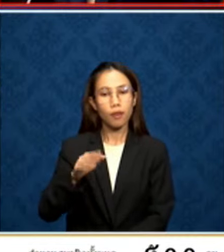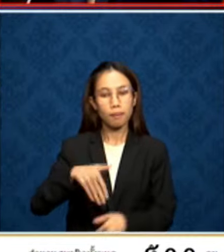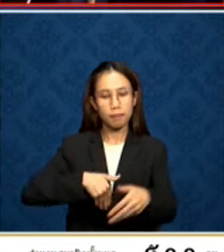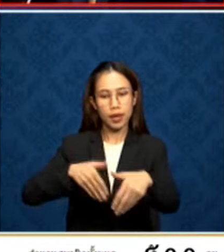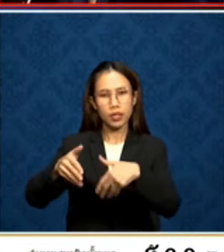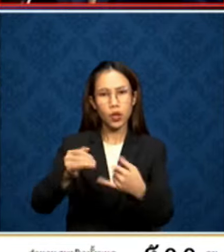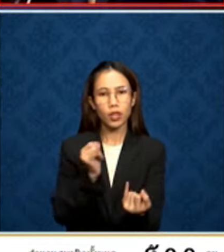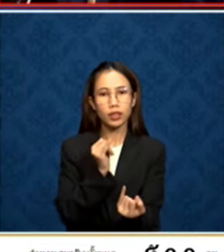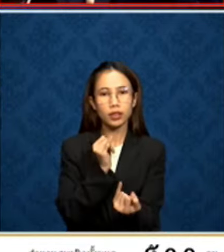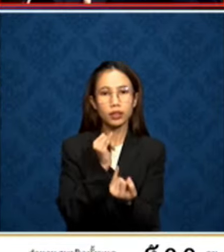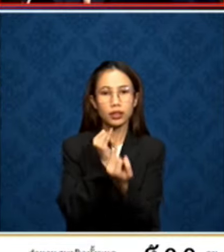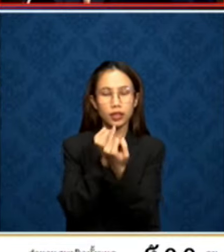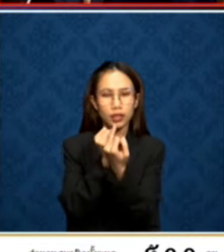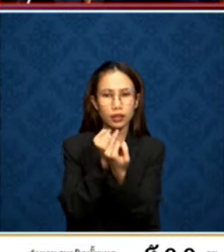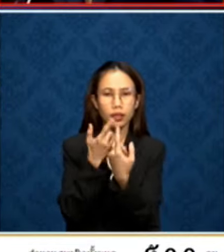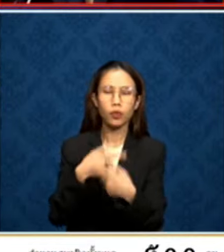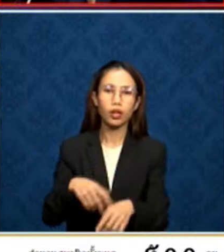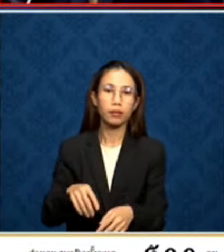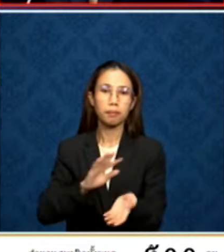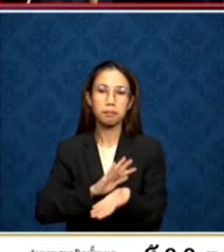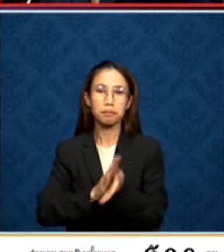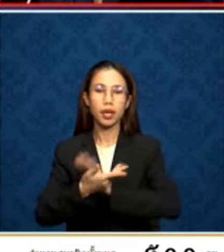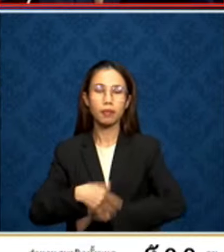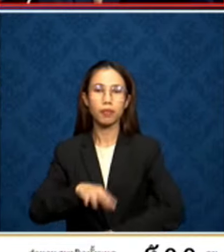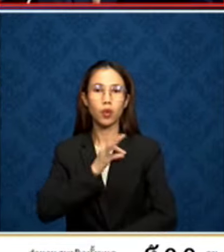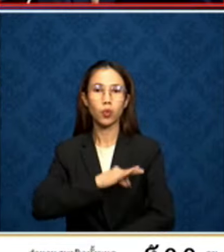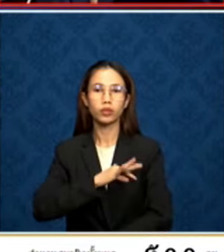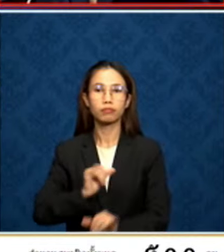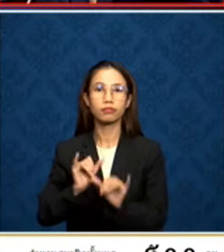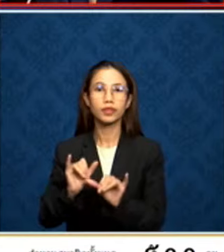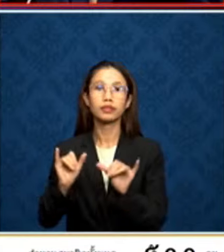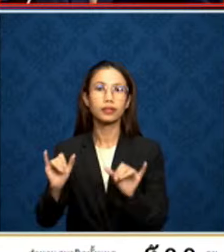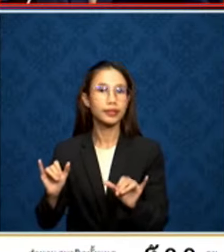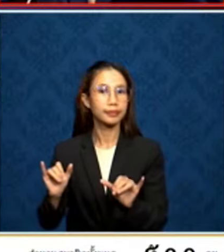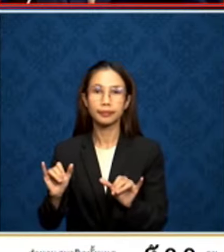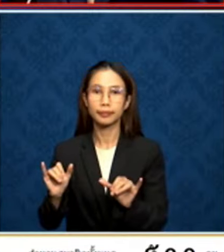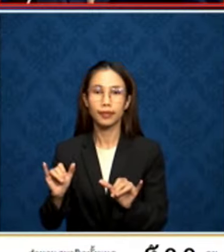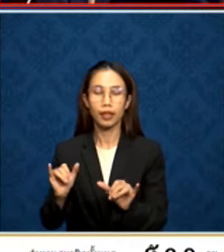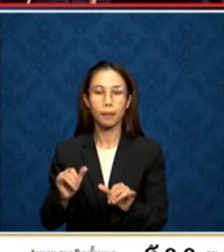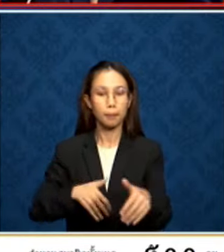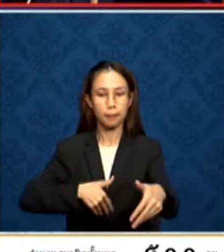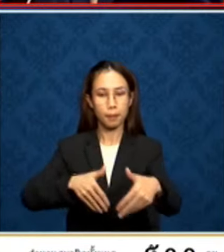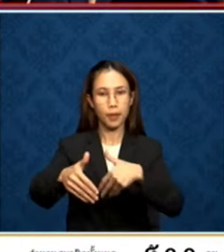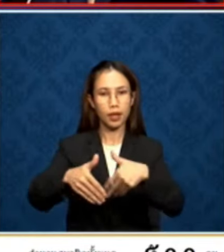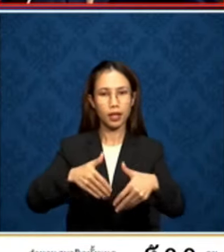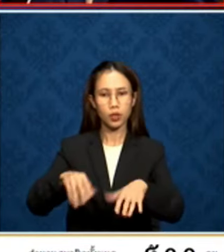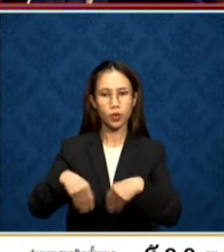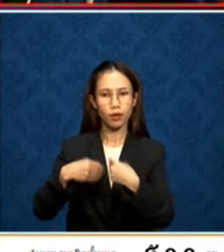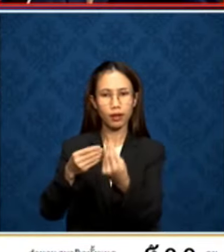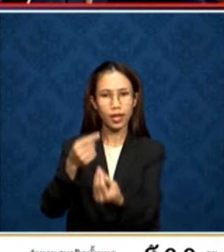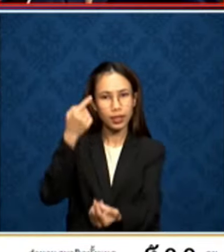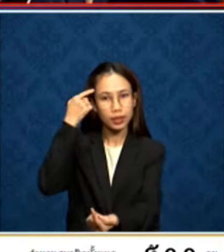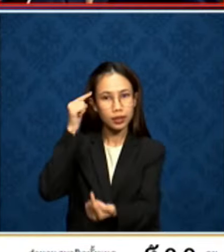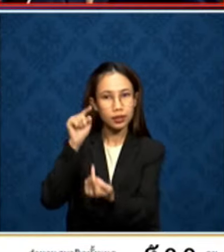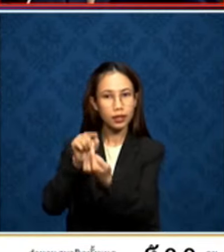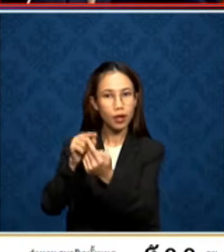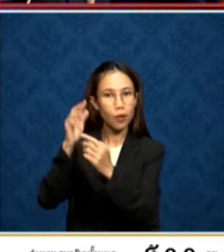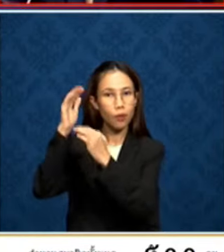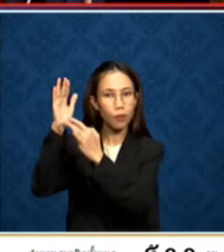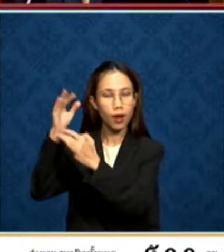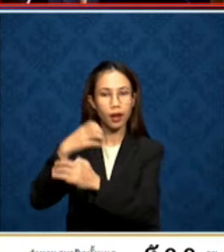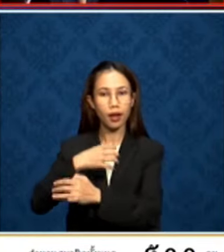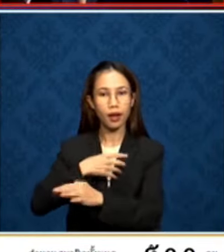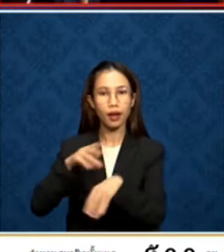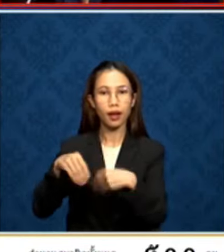ทำให้เกิดความชินชาเพราะว่าพี่น้องประชาชนนะคะได้ฝากความหวังไว้กับพวกเราเป็นอย่างมากในการที่จะให้